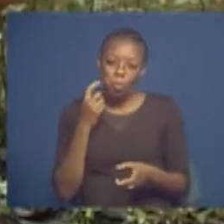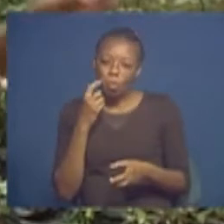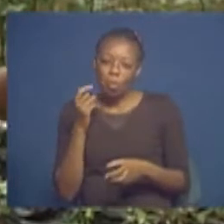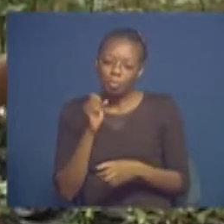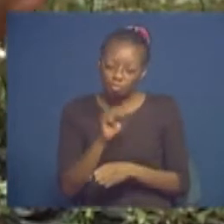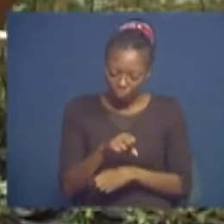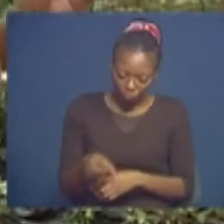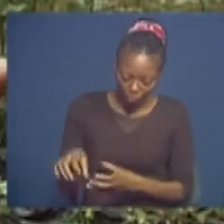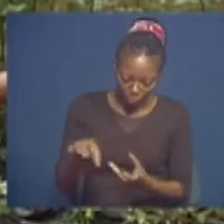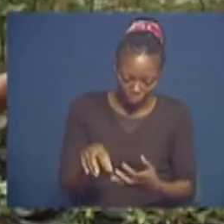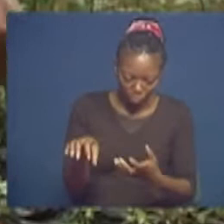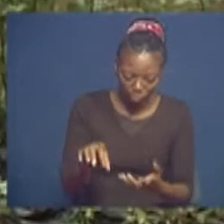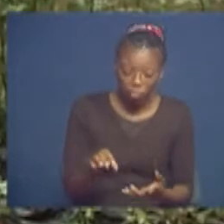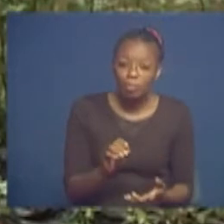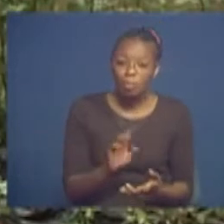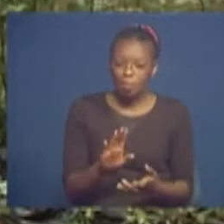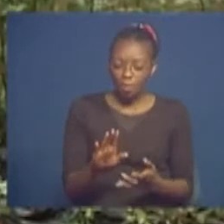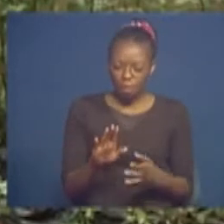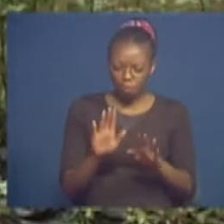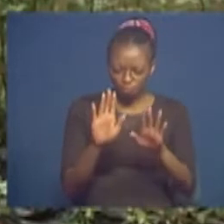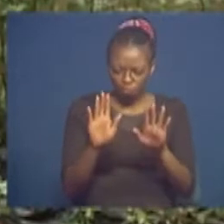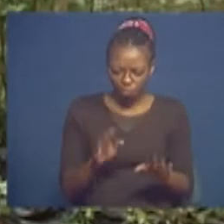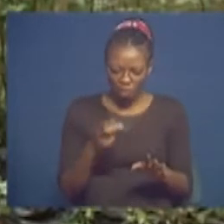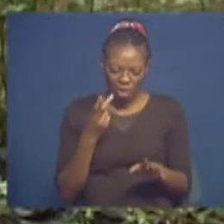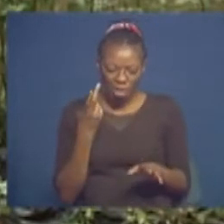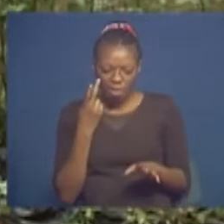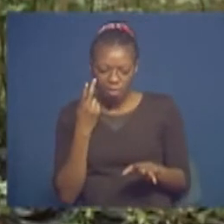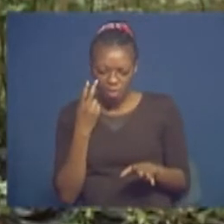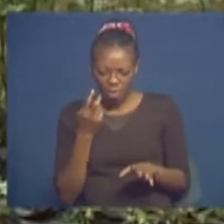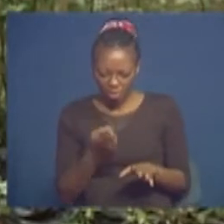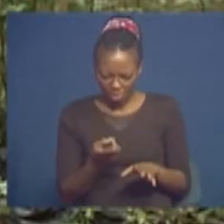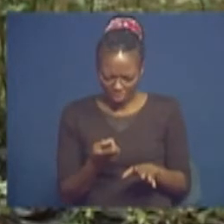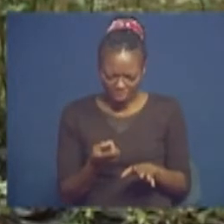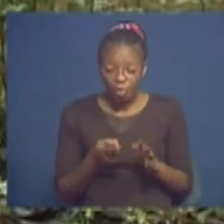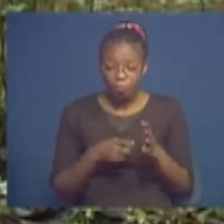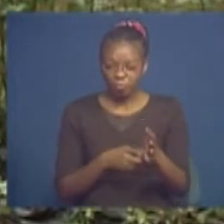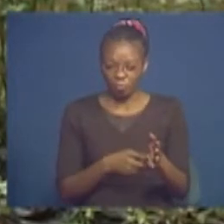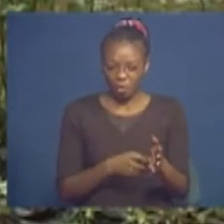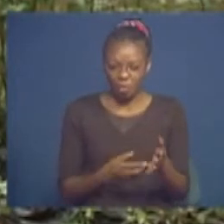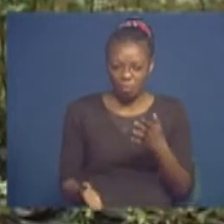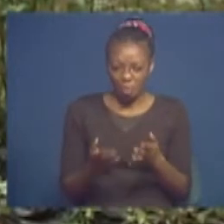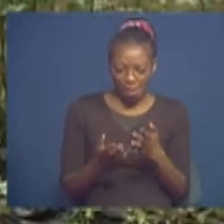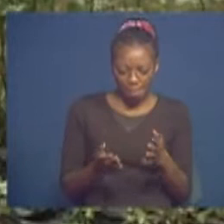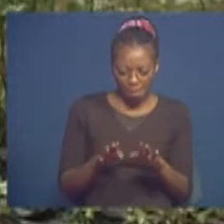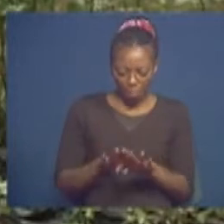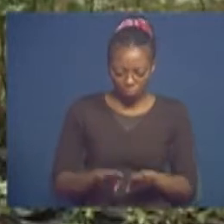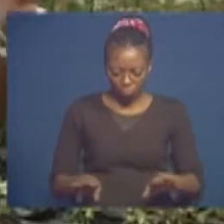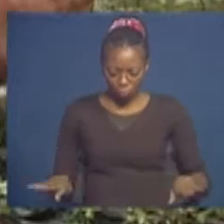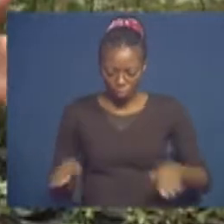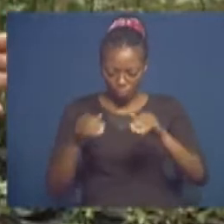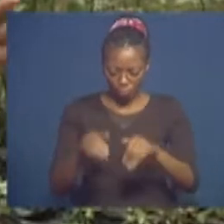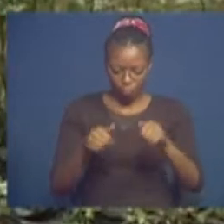ndani ya hizi mboga. Kwa sababu unaweza kuwa unaongeza fertilizer ndio unapata mazao mengi, lakini